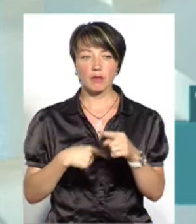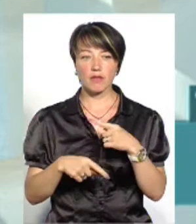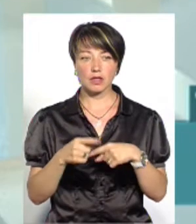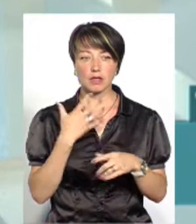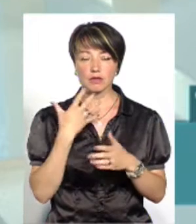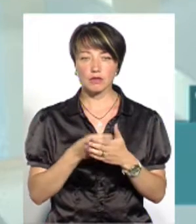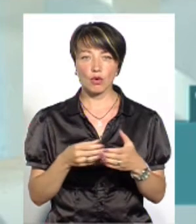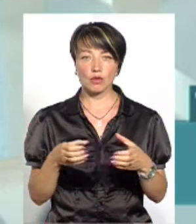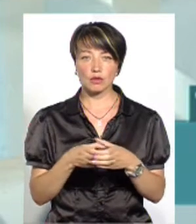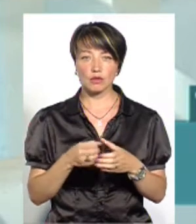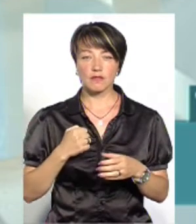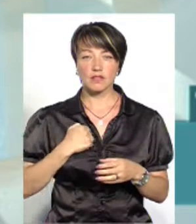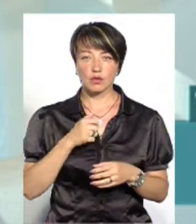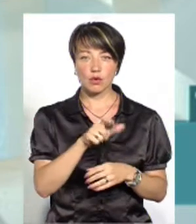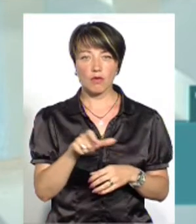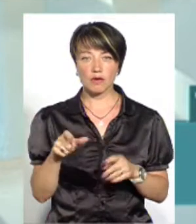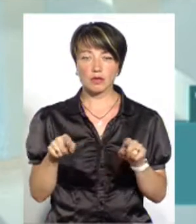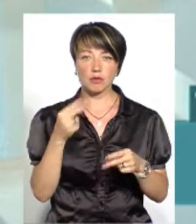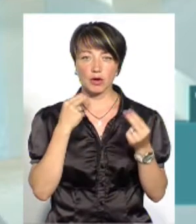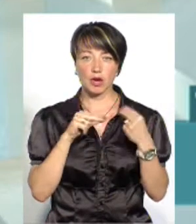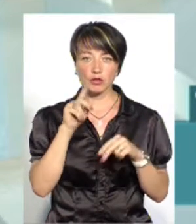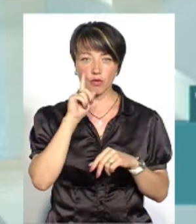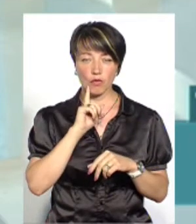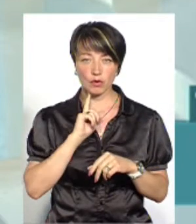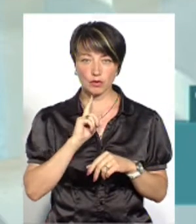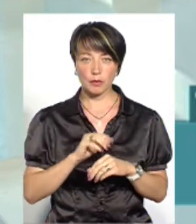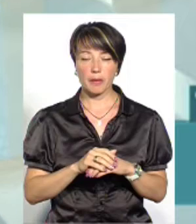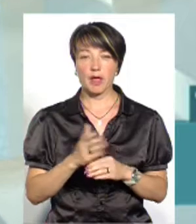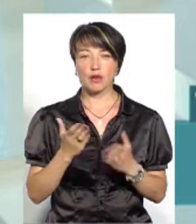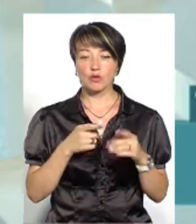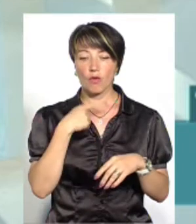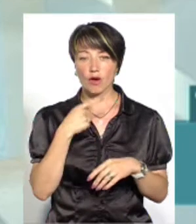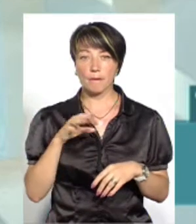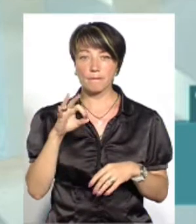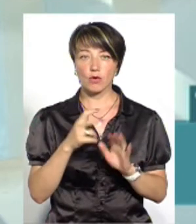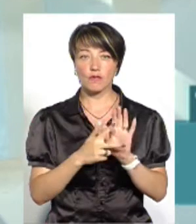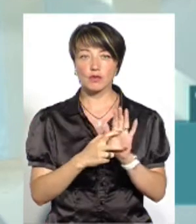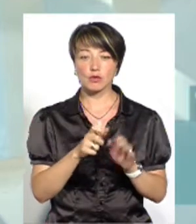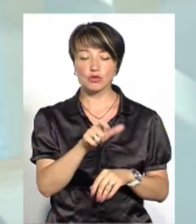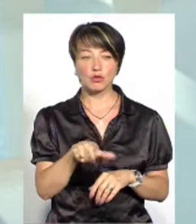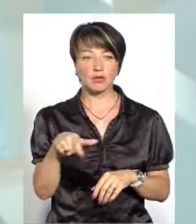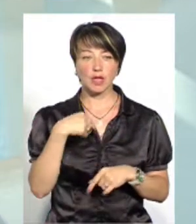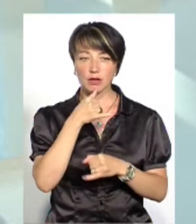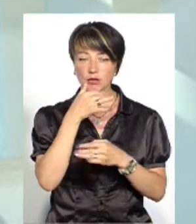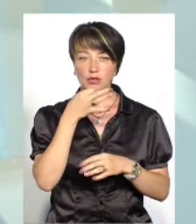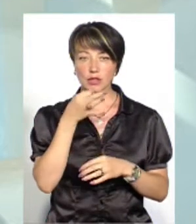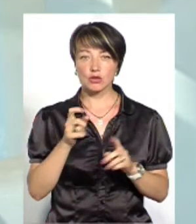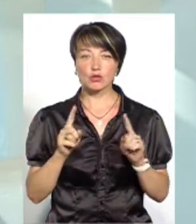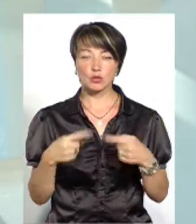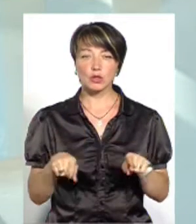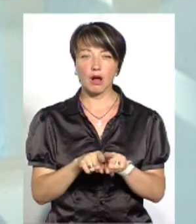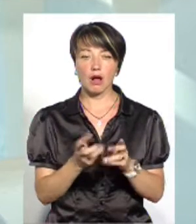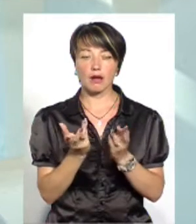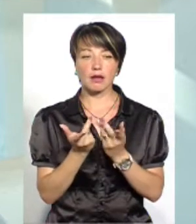до свого колективу, до військових, йому там краще і комфортніше. Якщо ми говоримо про 800 чоловік, я не можу сказати, чому